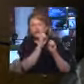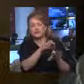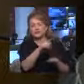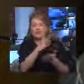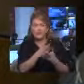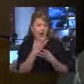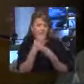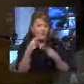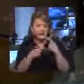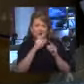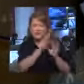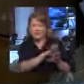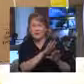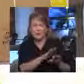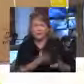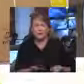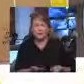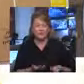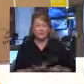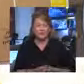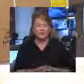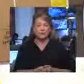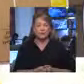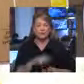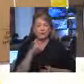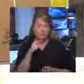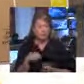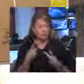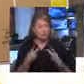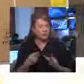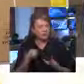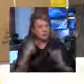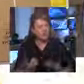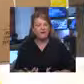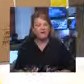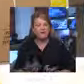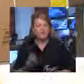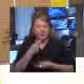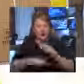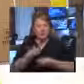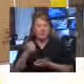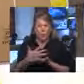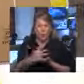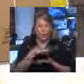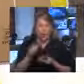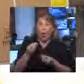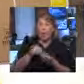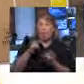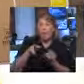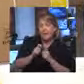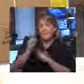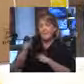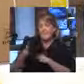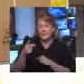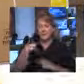כבר עשרות בשנים. משמעותי מאוד, זה כבד מאוד במחזור העסקי שלי, לשלם עוד 2,000 שקלים. שאני חושב